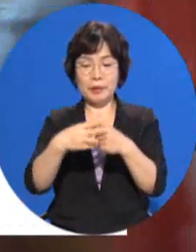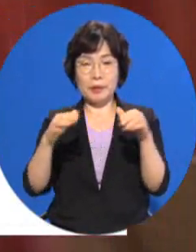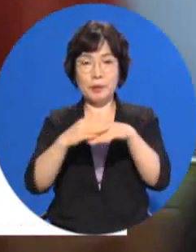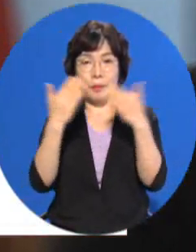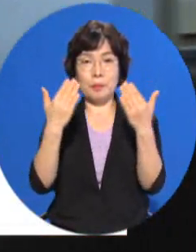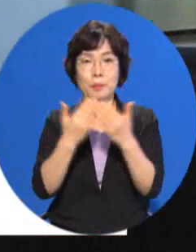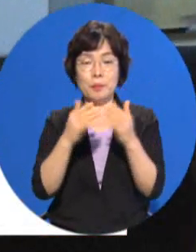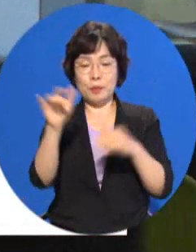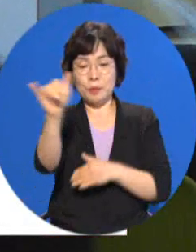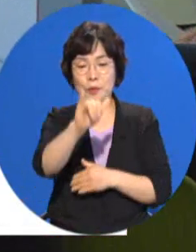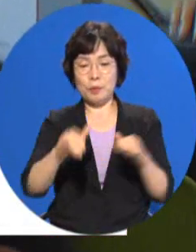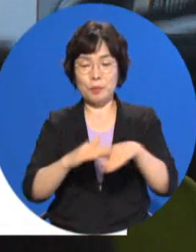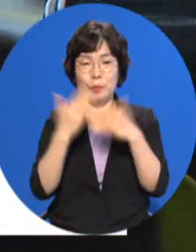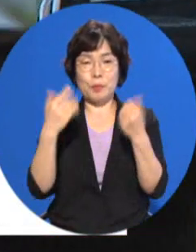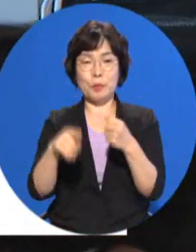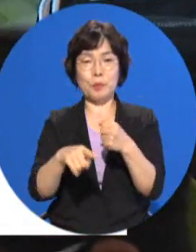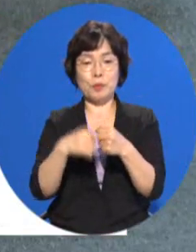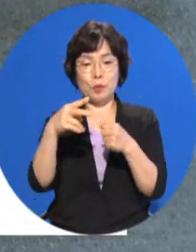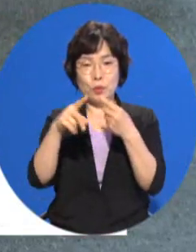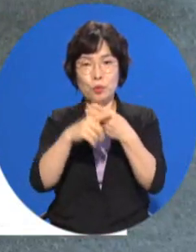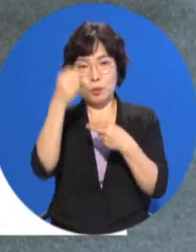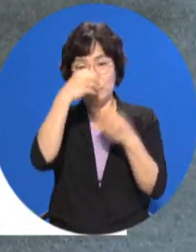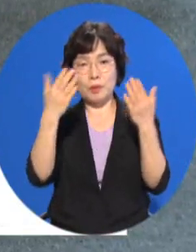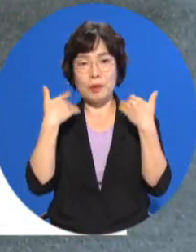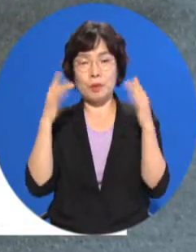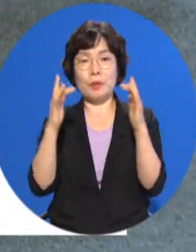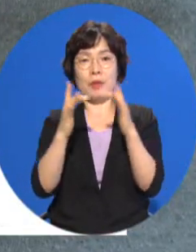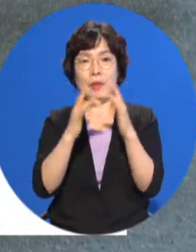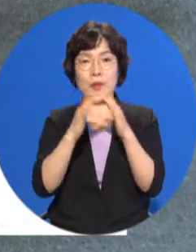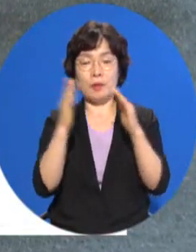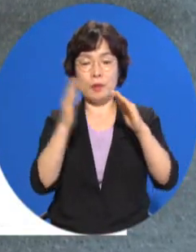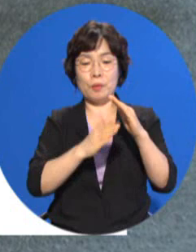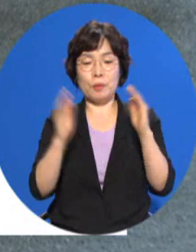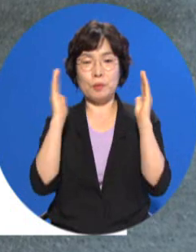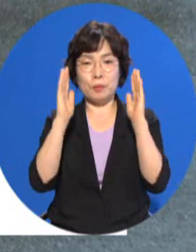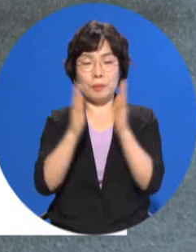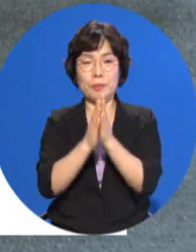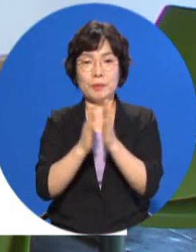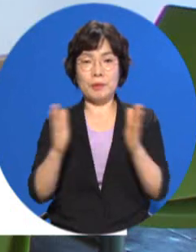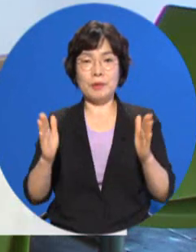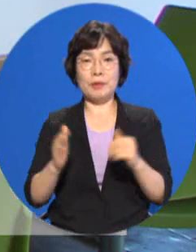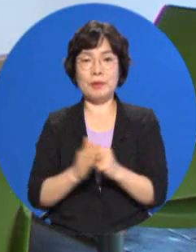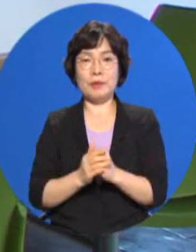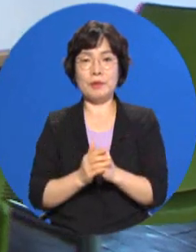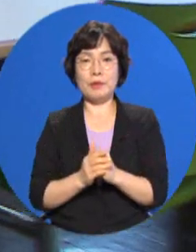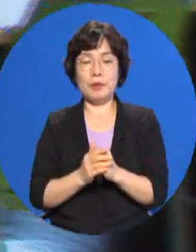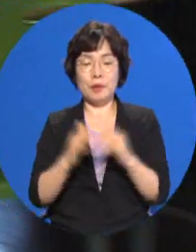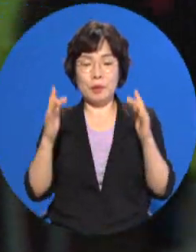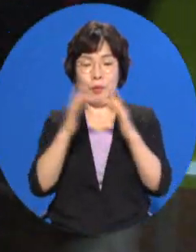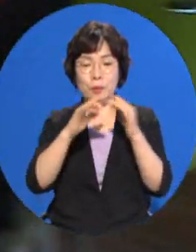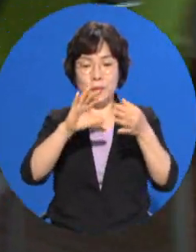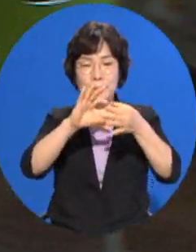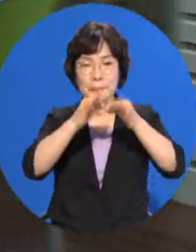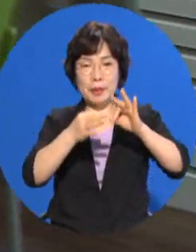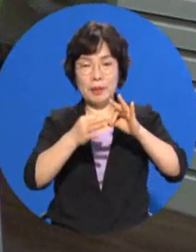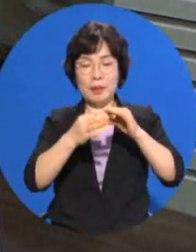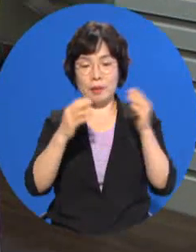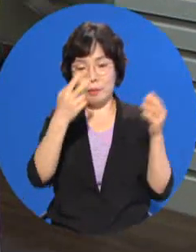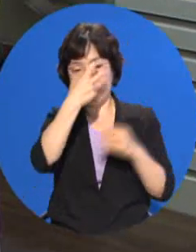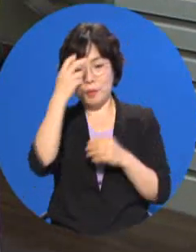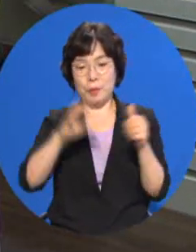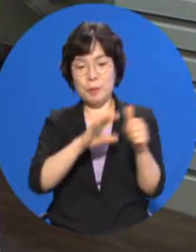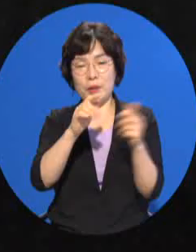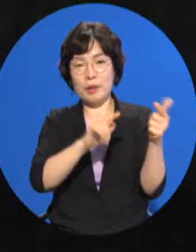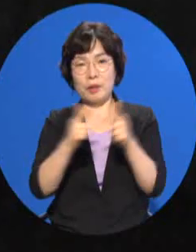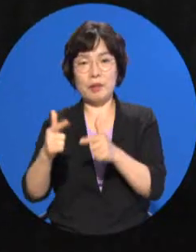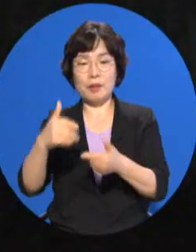끝으로 전국 모든 초등고등학교가 본격적인 정규 수업에 들어갔습니다. 통신장애부터 돌봄 고충까지